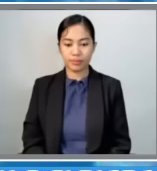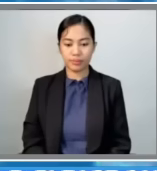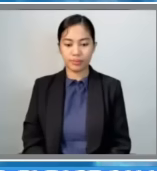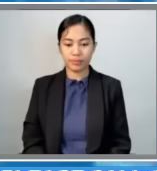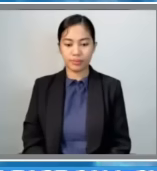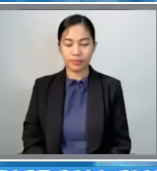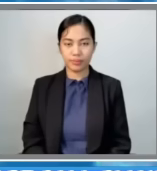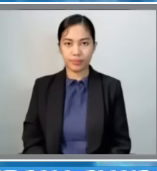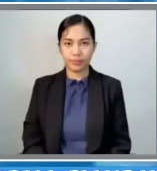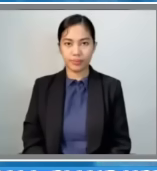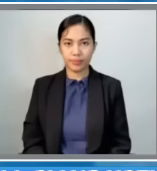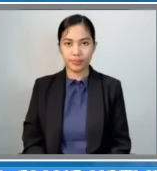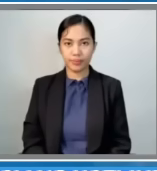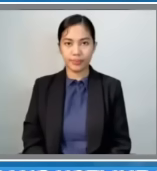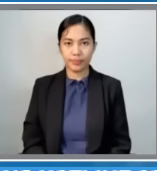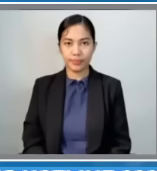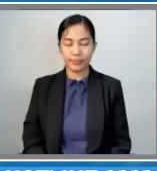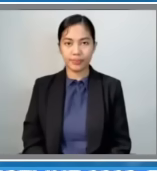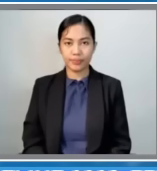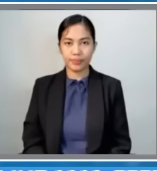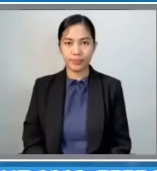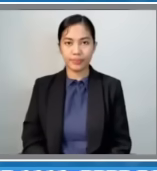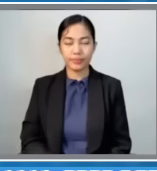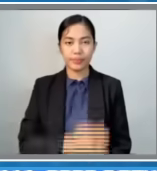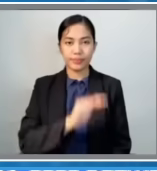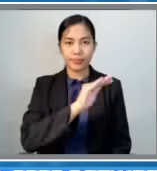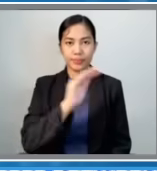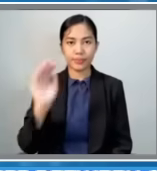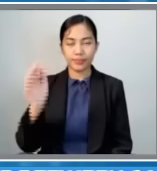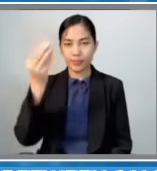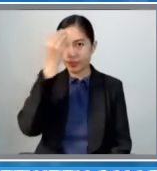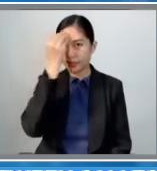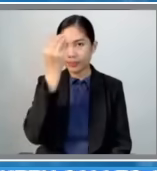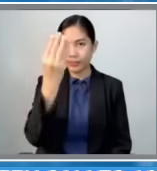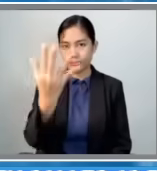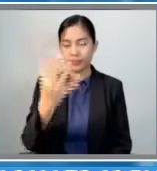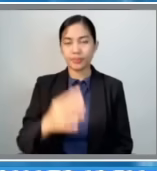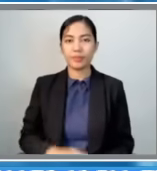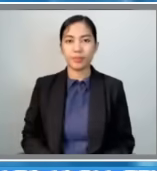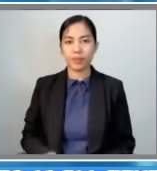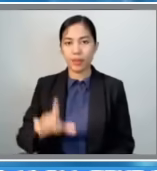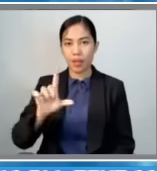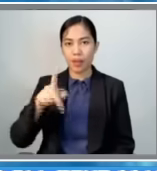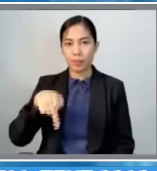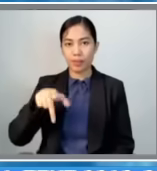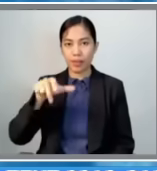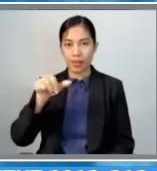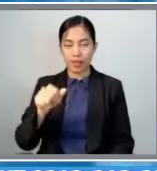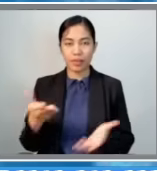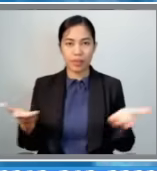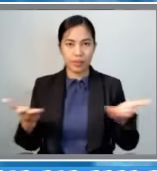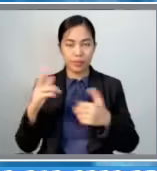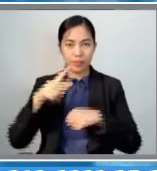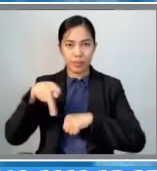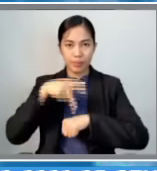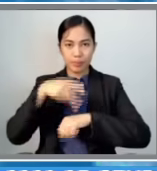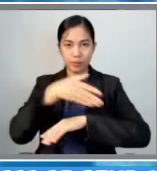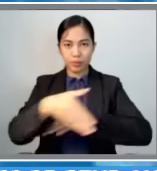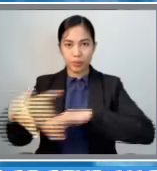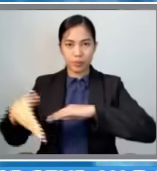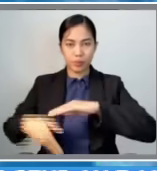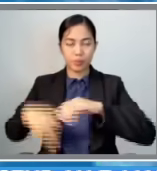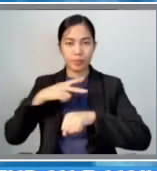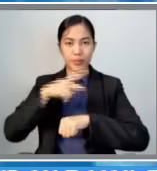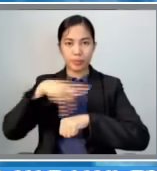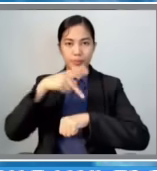Mga kapuso, bagyo na po ang low pressure area na nasa Philippine Area of Responsibility at the Philippine Sea. Iyan po ang Tropical